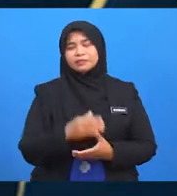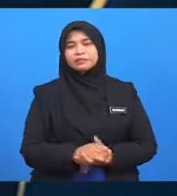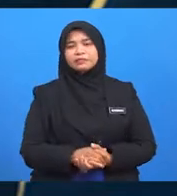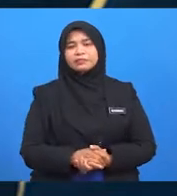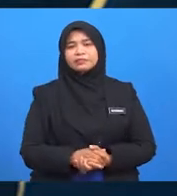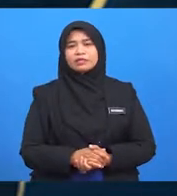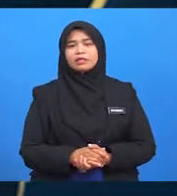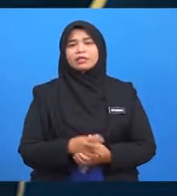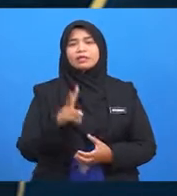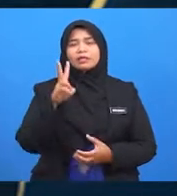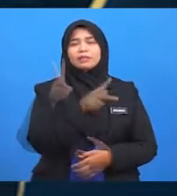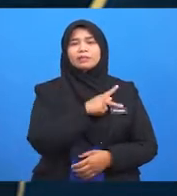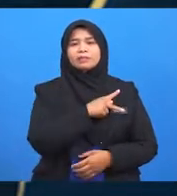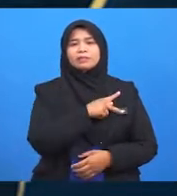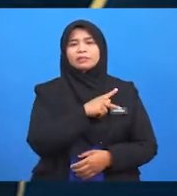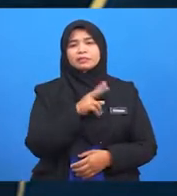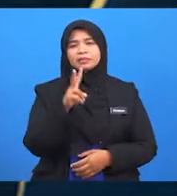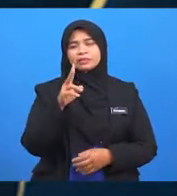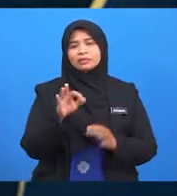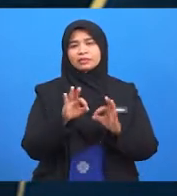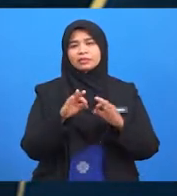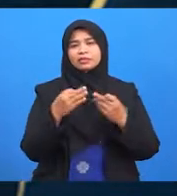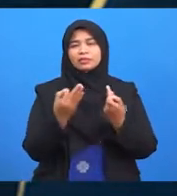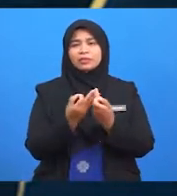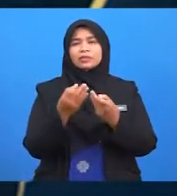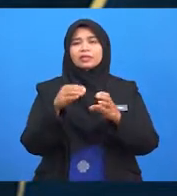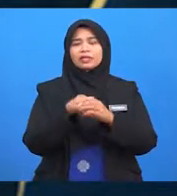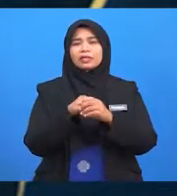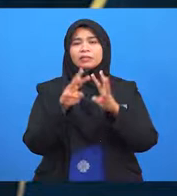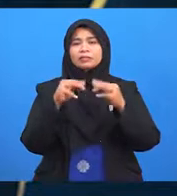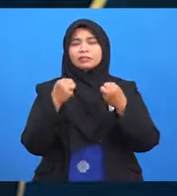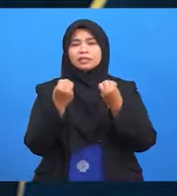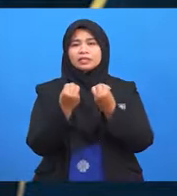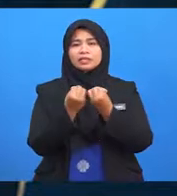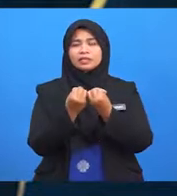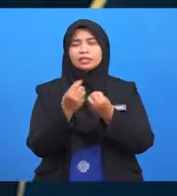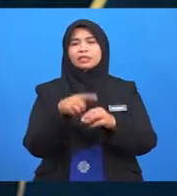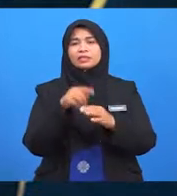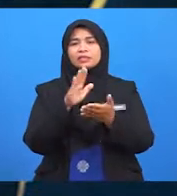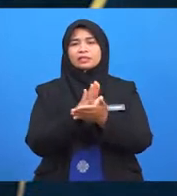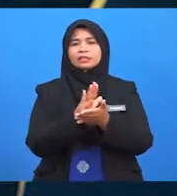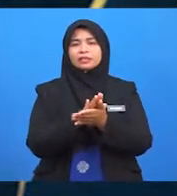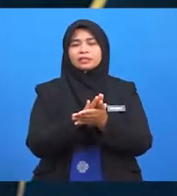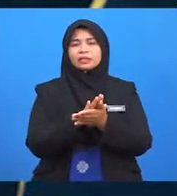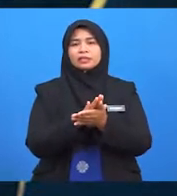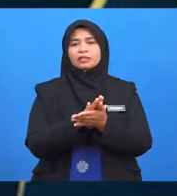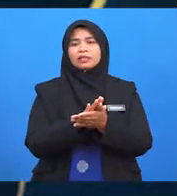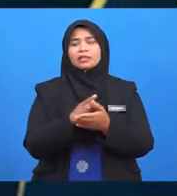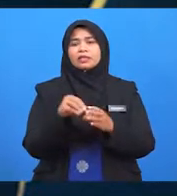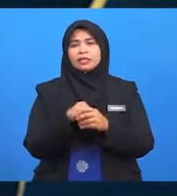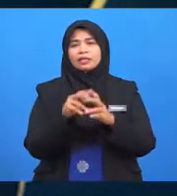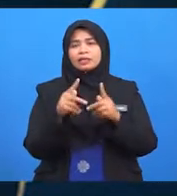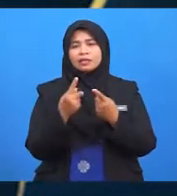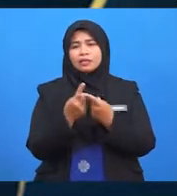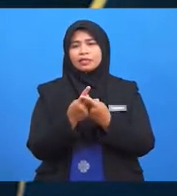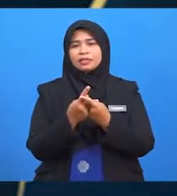ini pemimpin keluarga. Dalam masyarakat contohnya, di sekolah, dalam